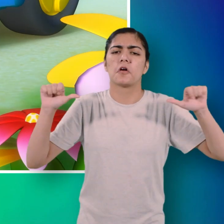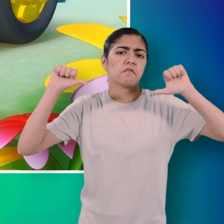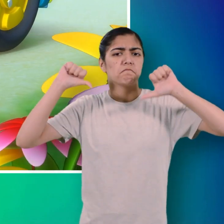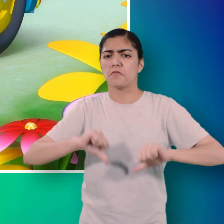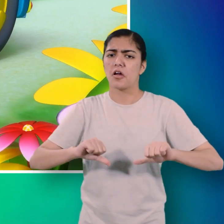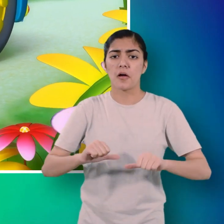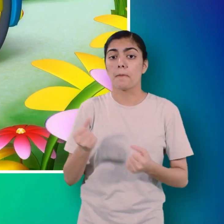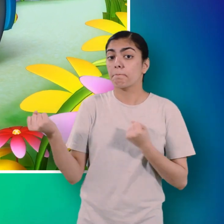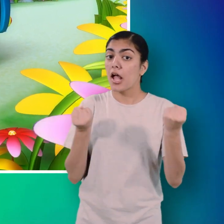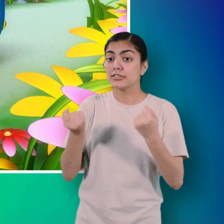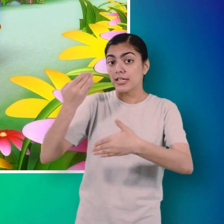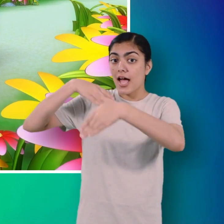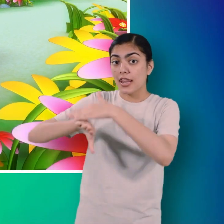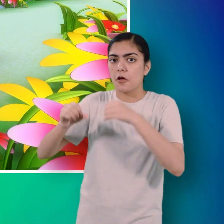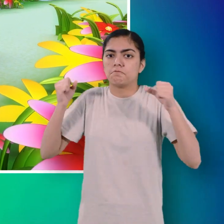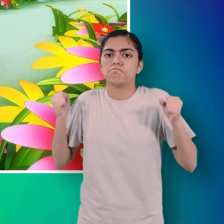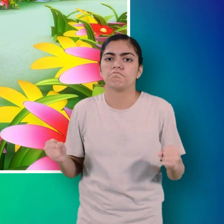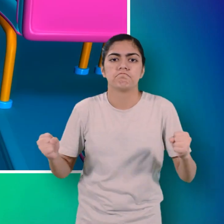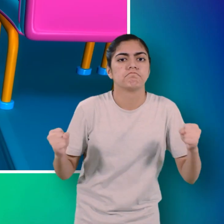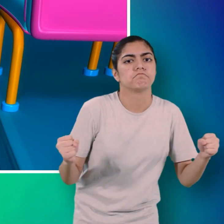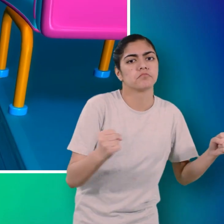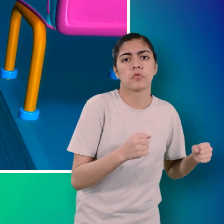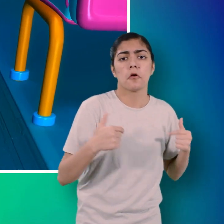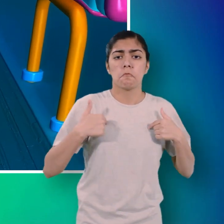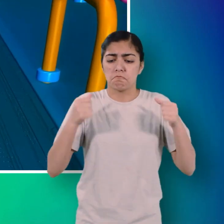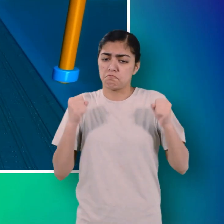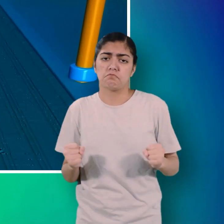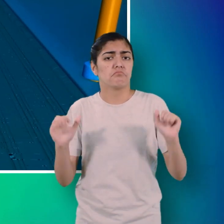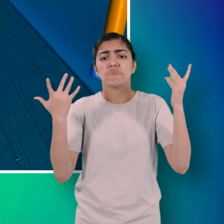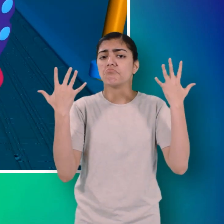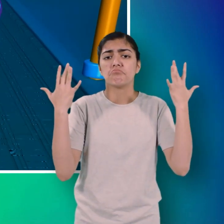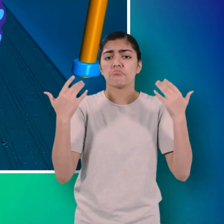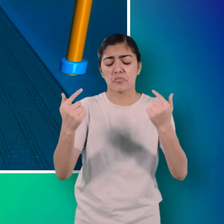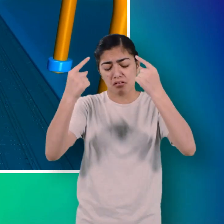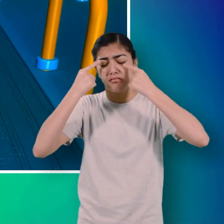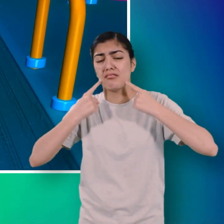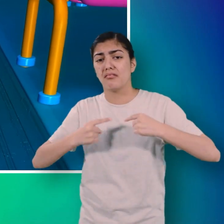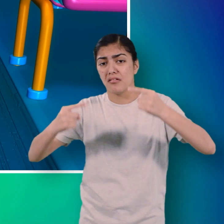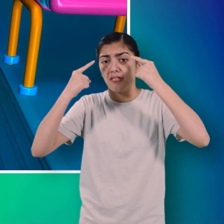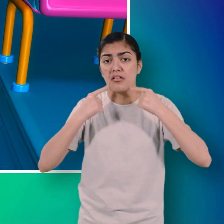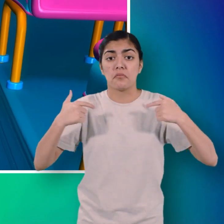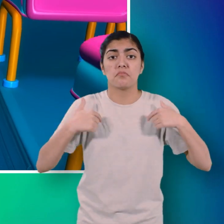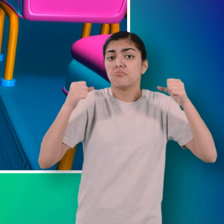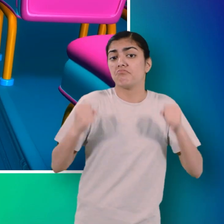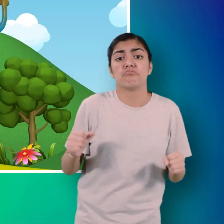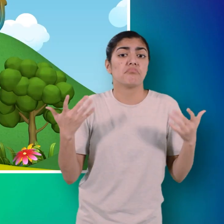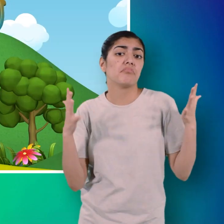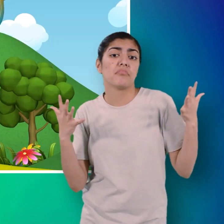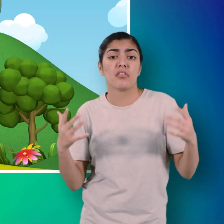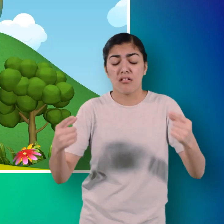तितली उड़ी उड़ न सकी, बस में चढ़ी सीट न मिली, सीट न मिली तो रोने